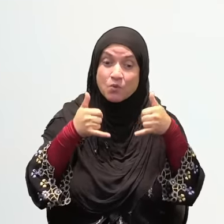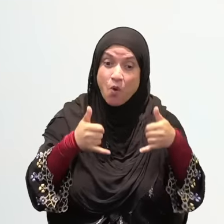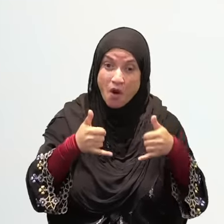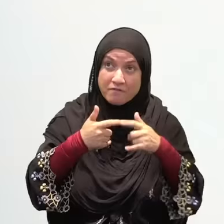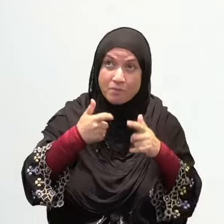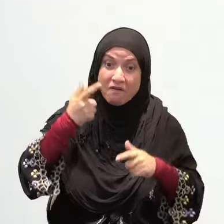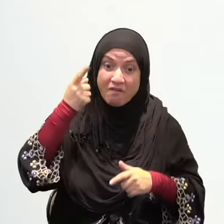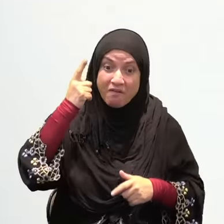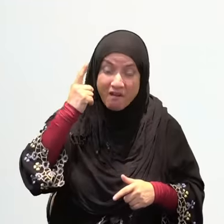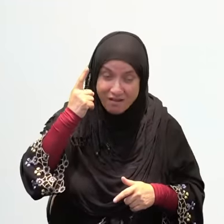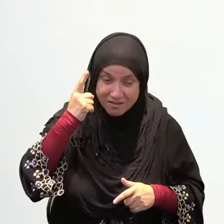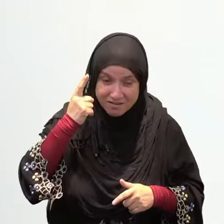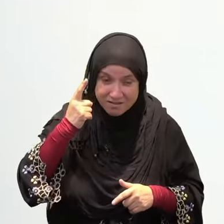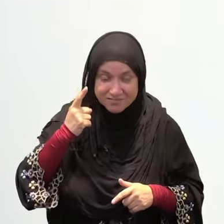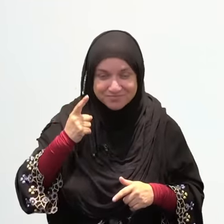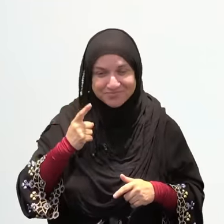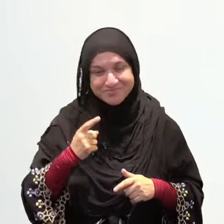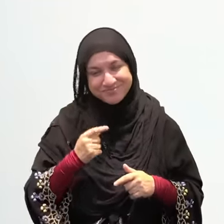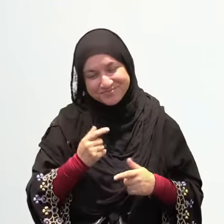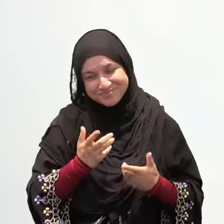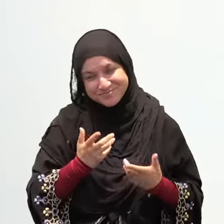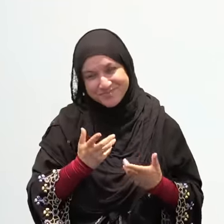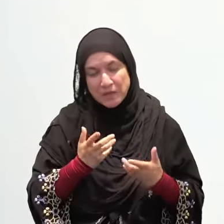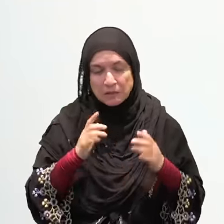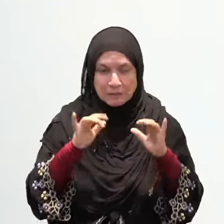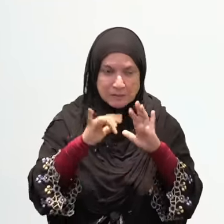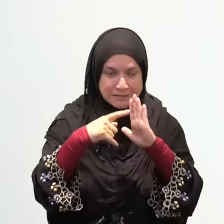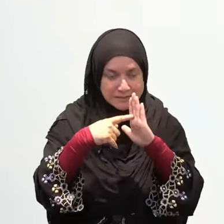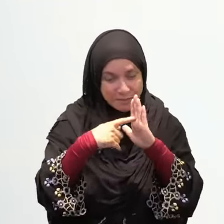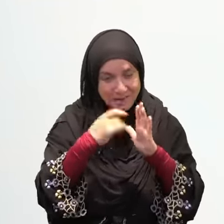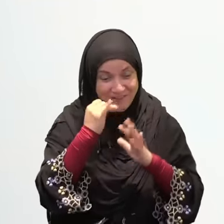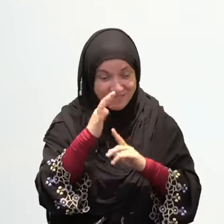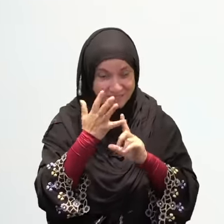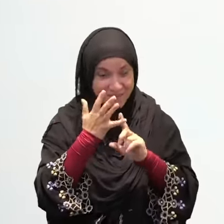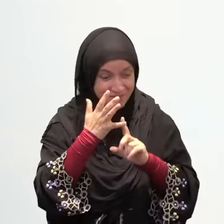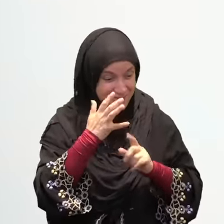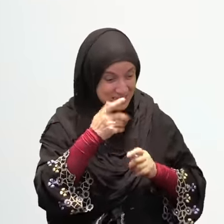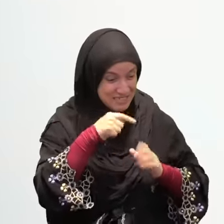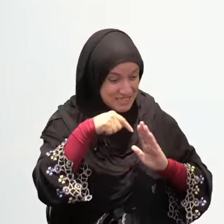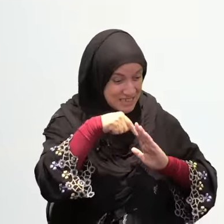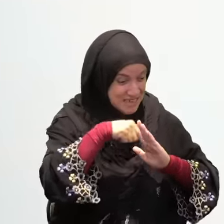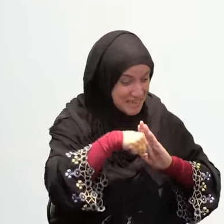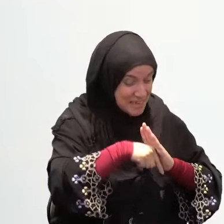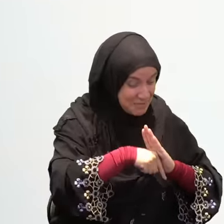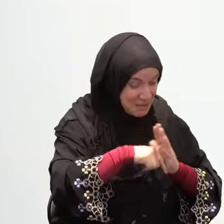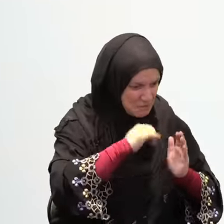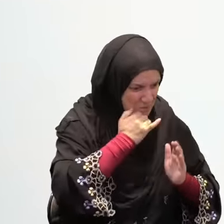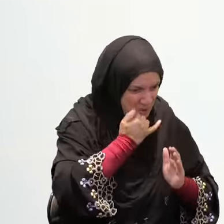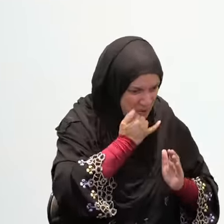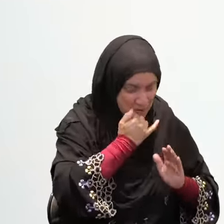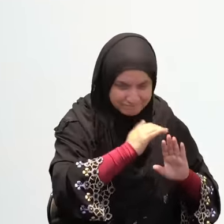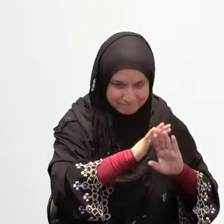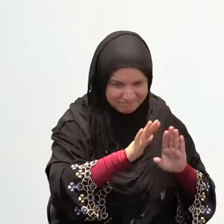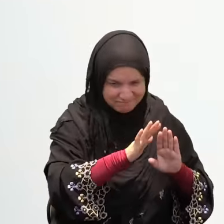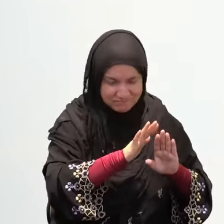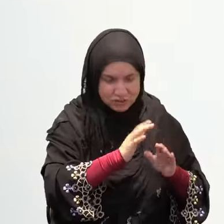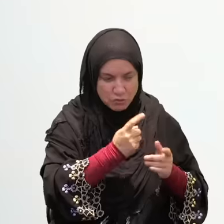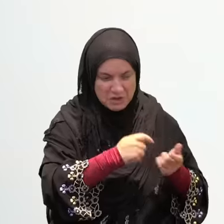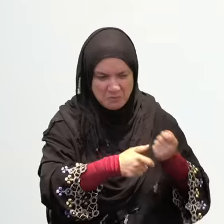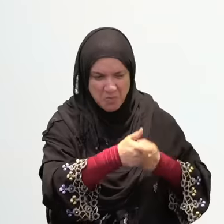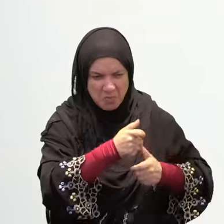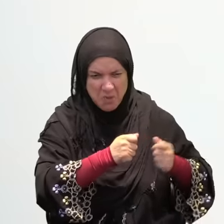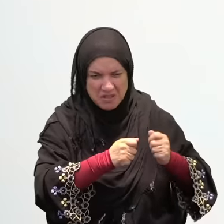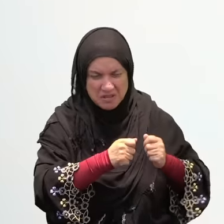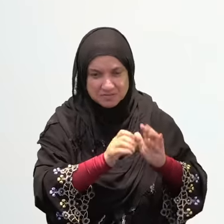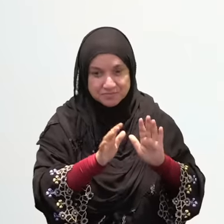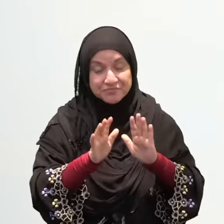reading the Quran, and they're just throwing rumor after rumor after rumor after rumor until they can delegitimize the companions of the Prophet ﷺ.